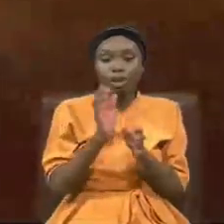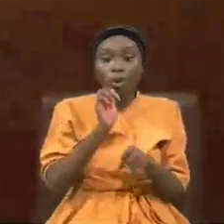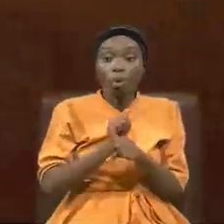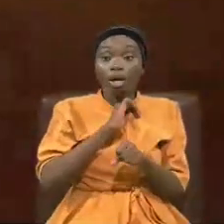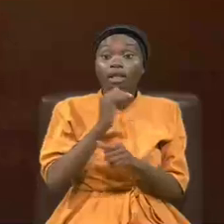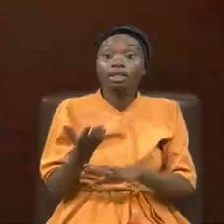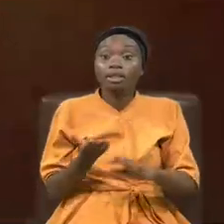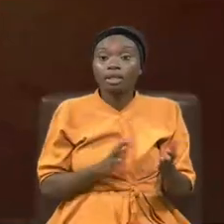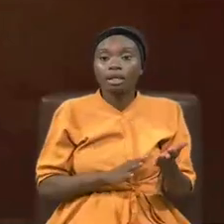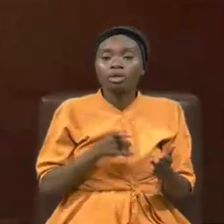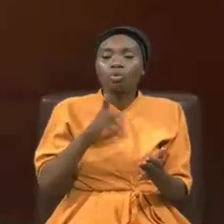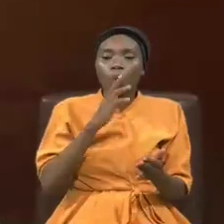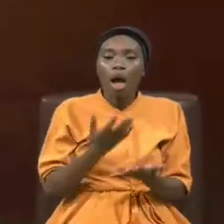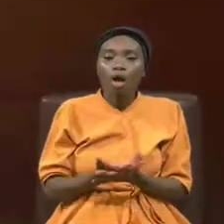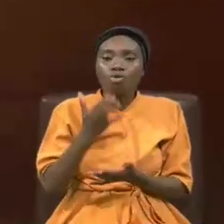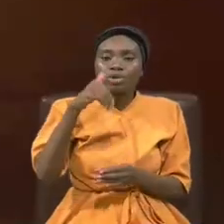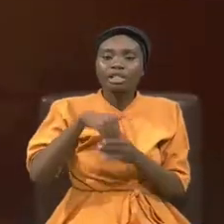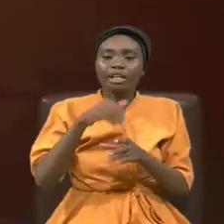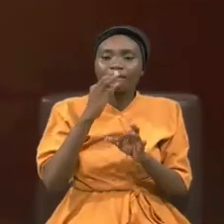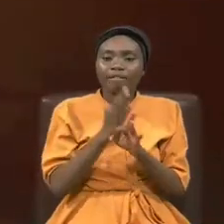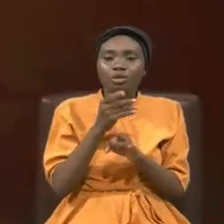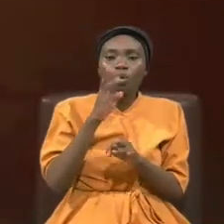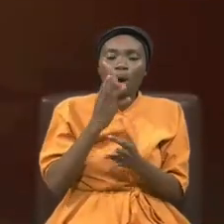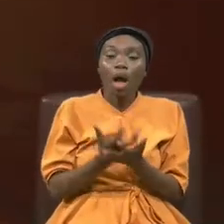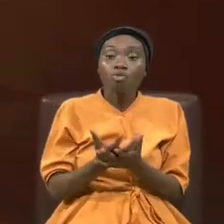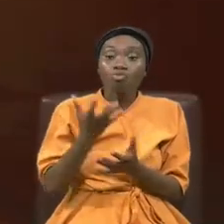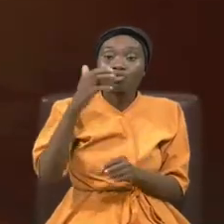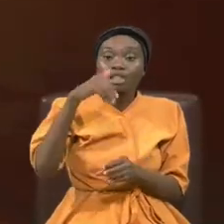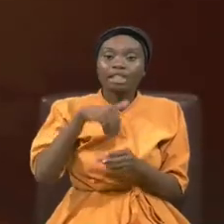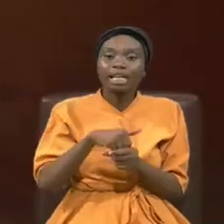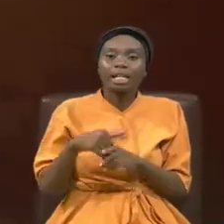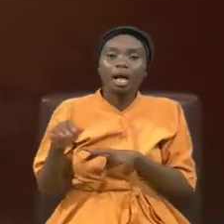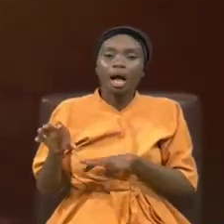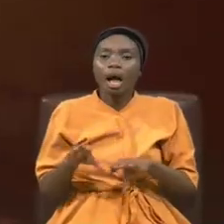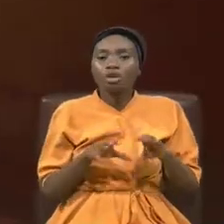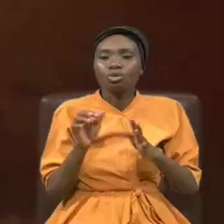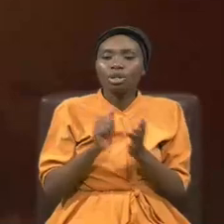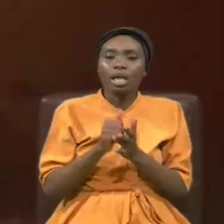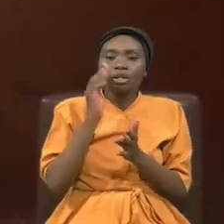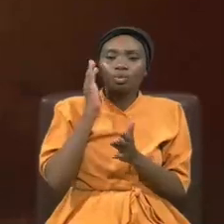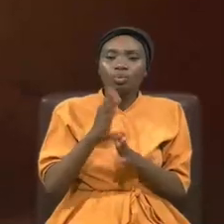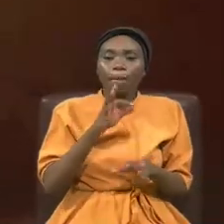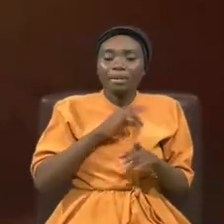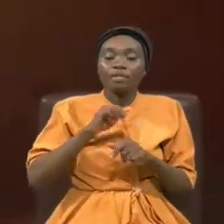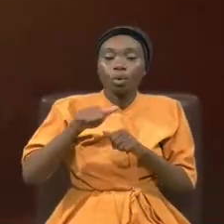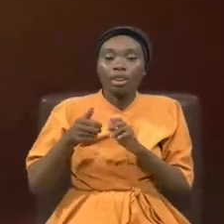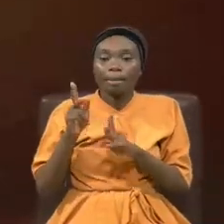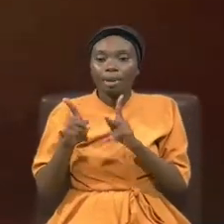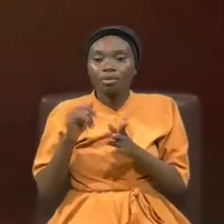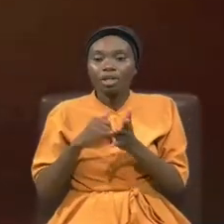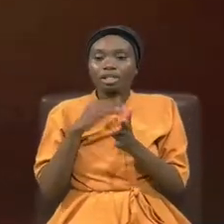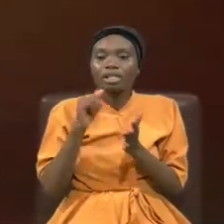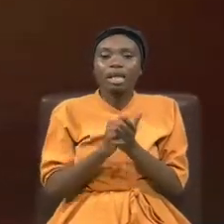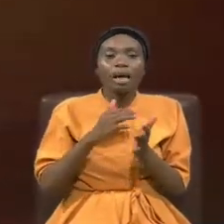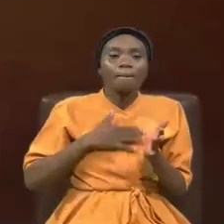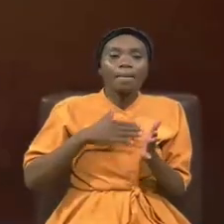en de bonnes actions. Vous êtes riche en foi, vous êtes riche dans les actions qui vont profiter les autres. Il